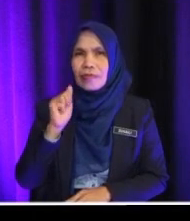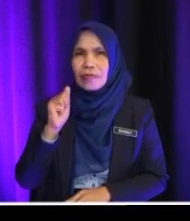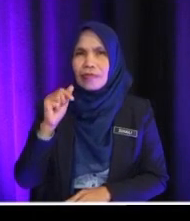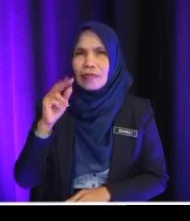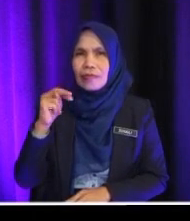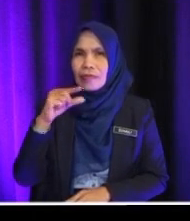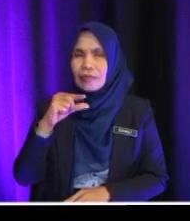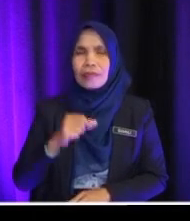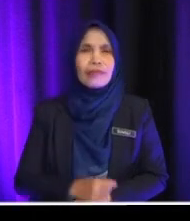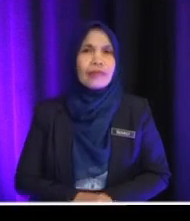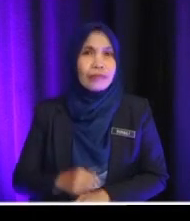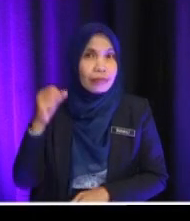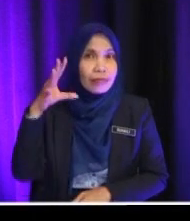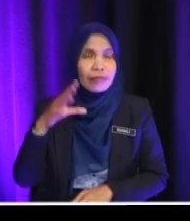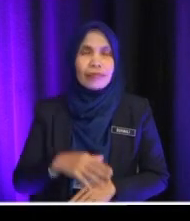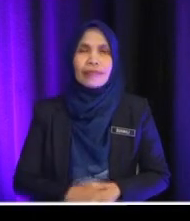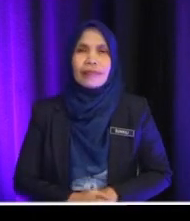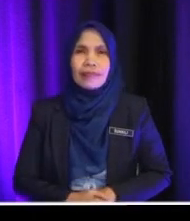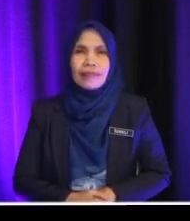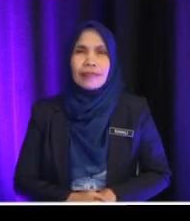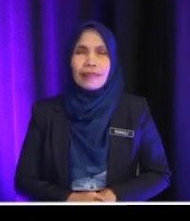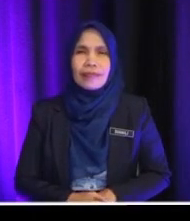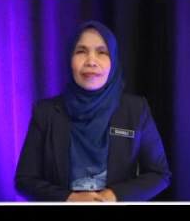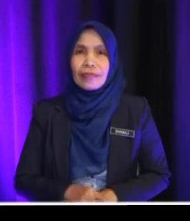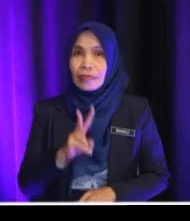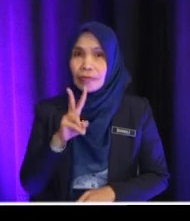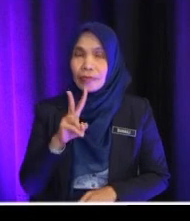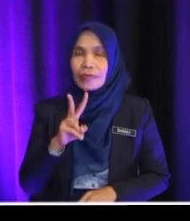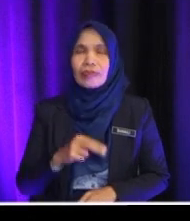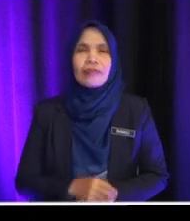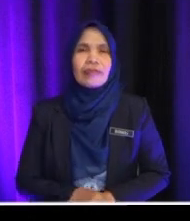menggunakan dua jenis kaedah.